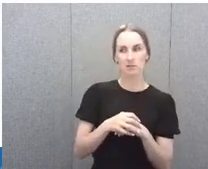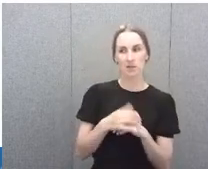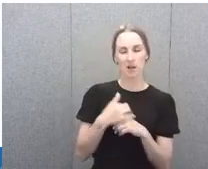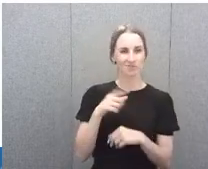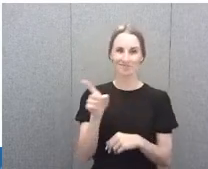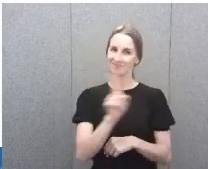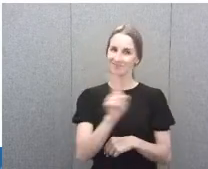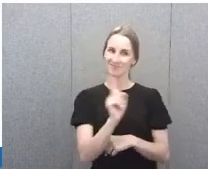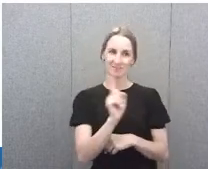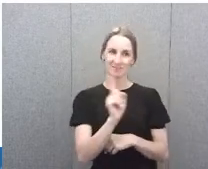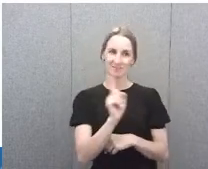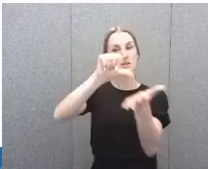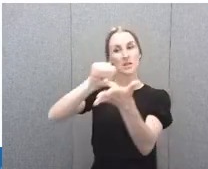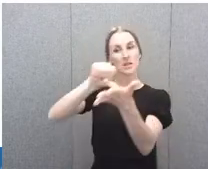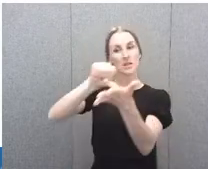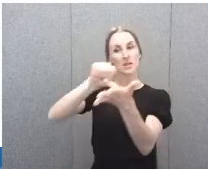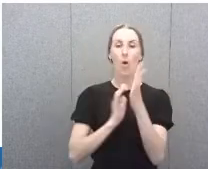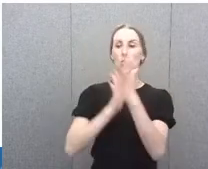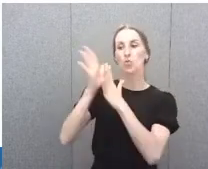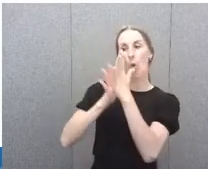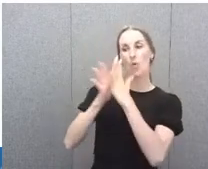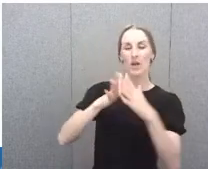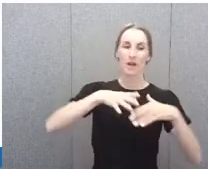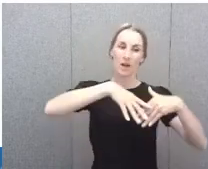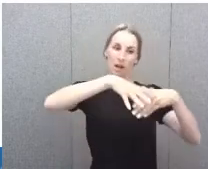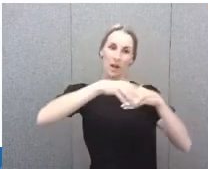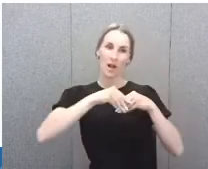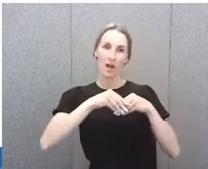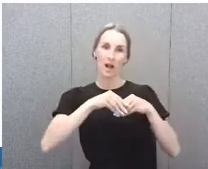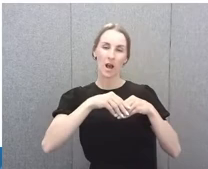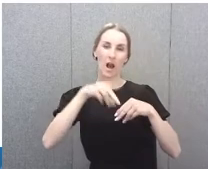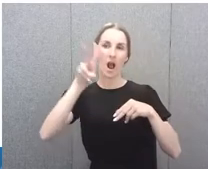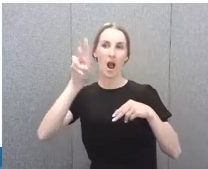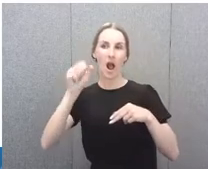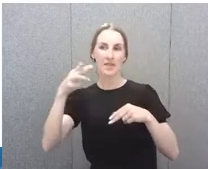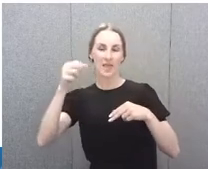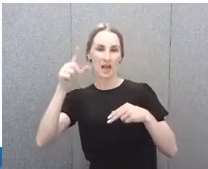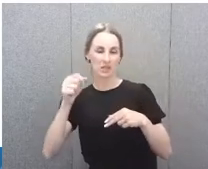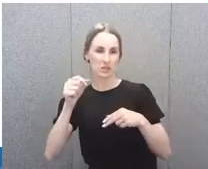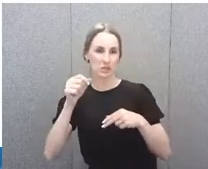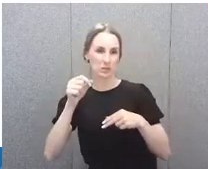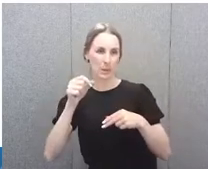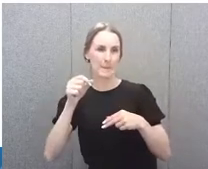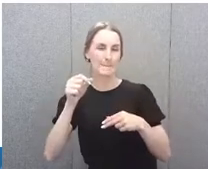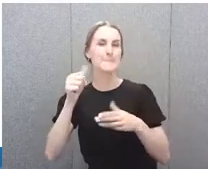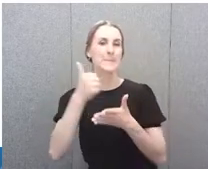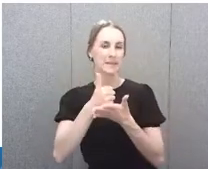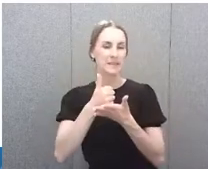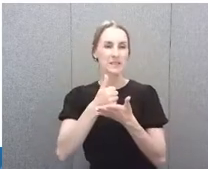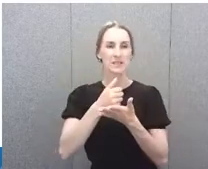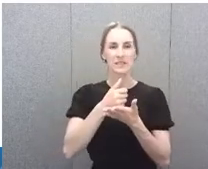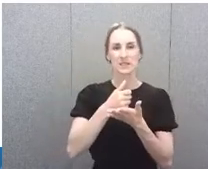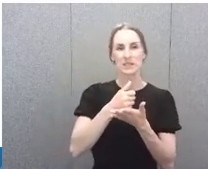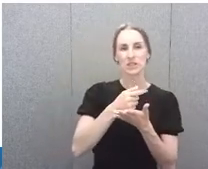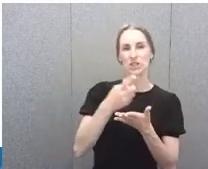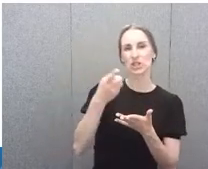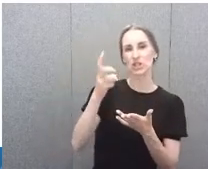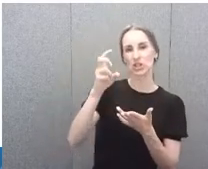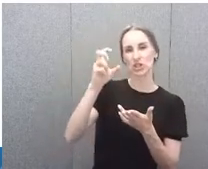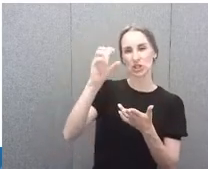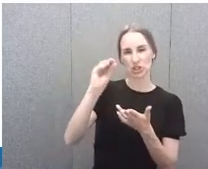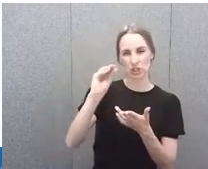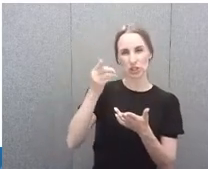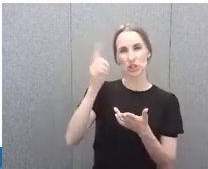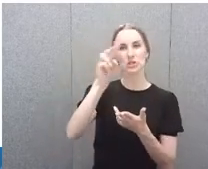все остальные за этим столом? Когда я участвовала на конференции вместе с премьером Канады Джастину Трудо, он сказал еще